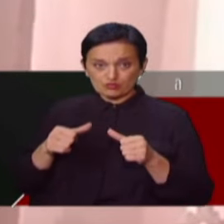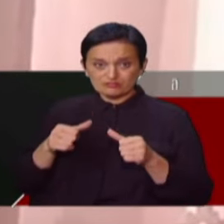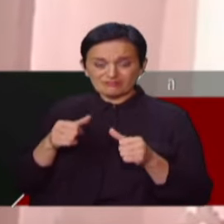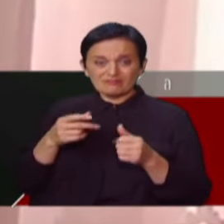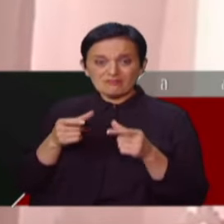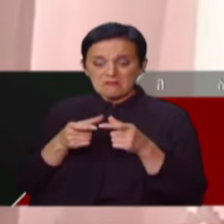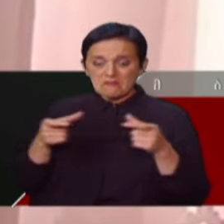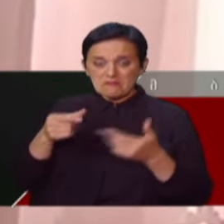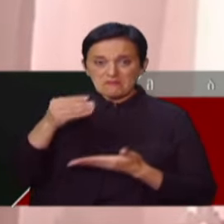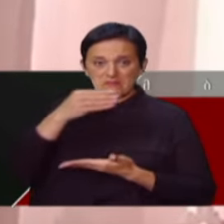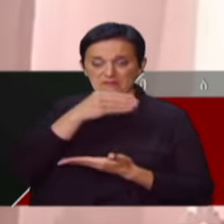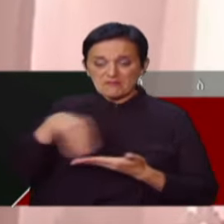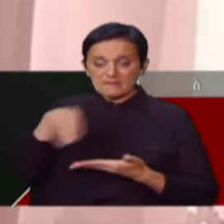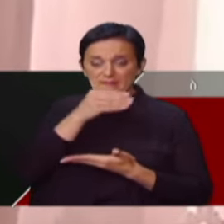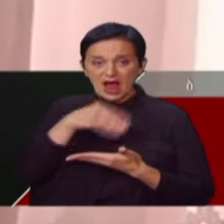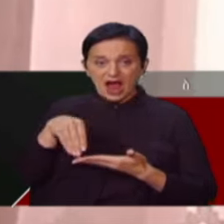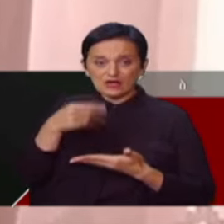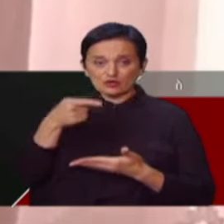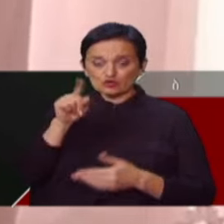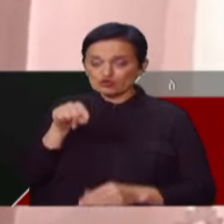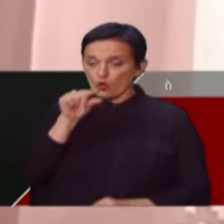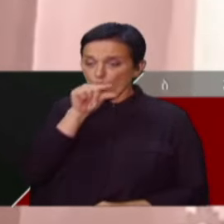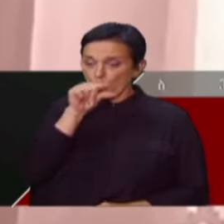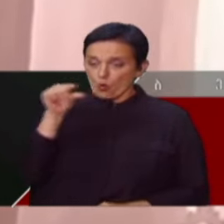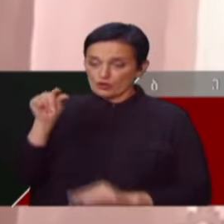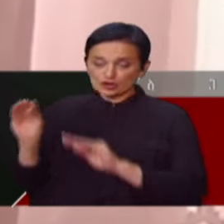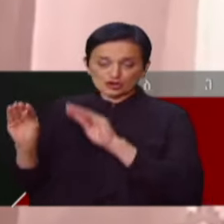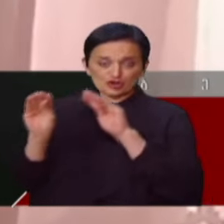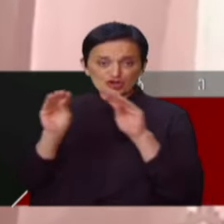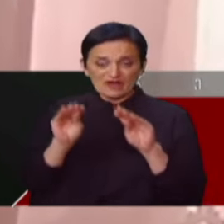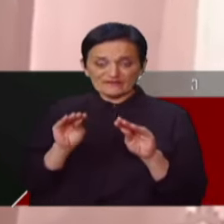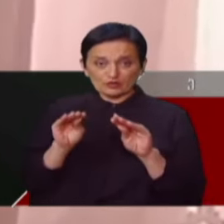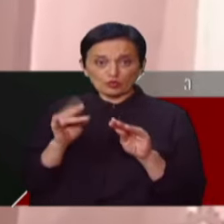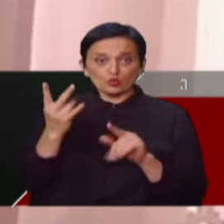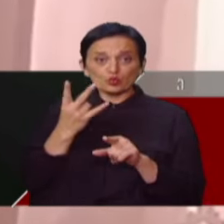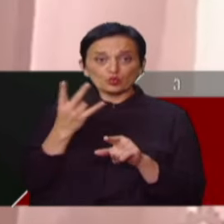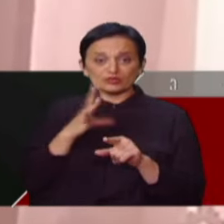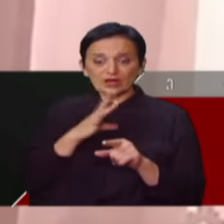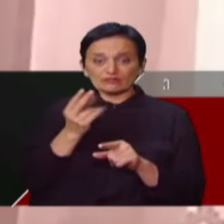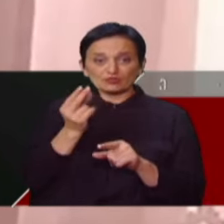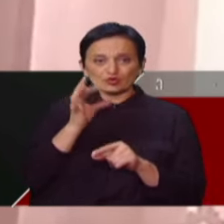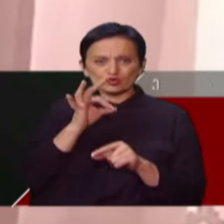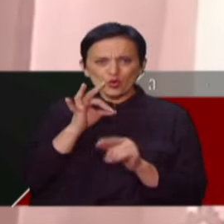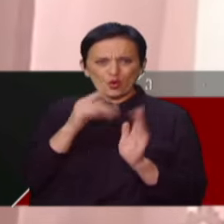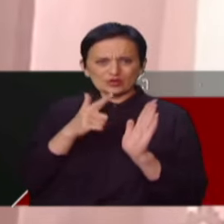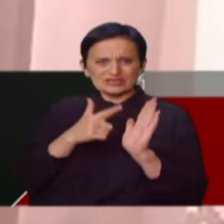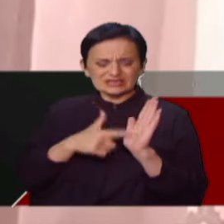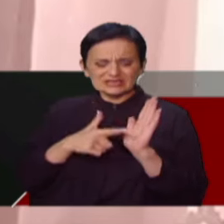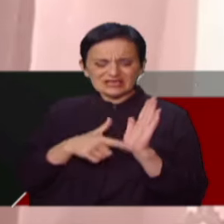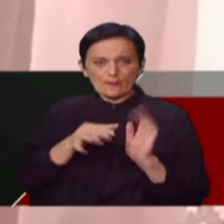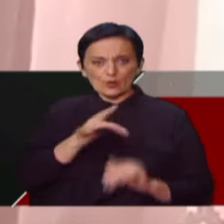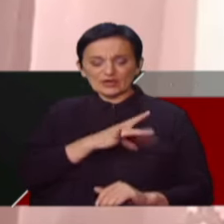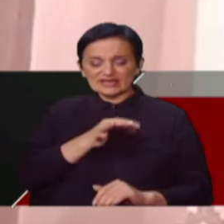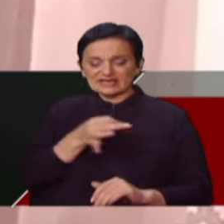დატანილი ნომერი რაც არის, ეგ შევიყვანეთ, იმიტომ რომ უნდა ჩამოჭრილიყო 075 თეთრი. გარდა